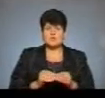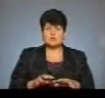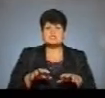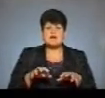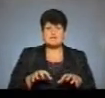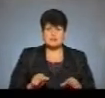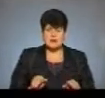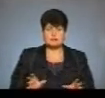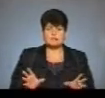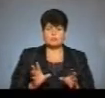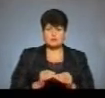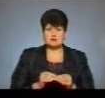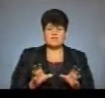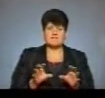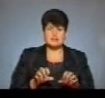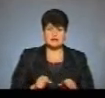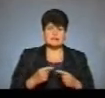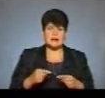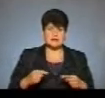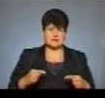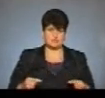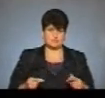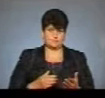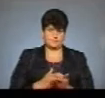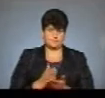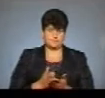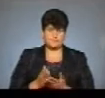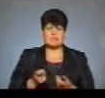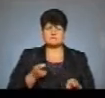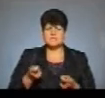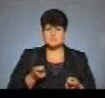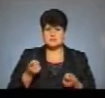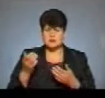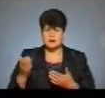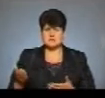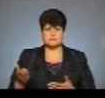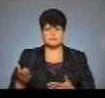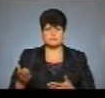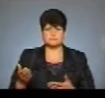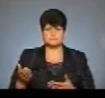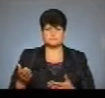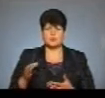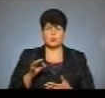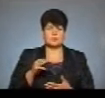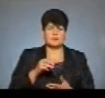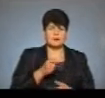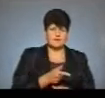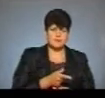влада, різного гатунку, це і адміністрації, і ОТГ,